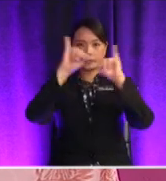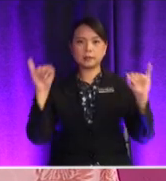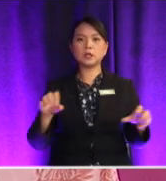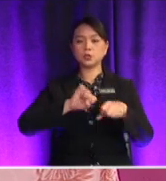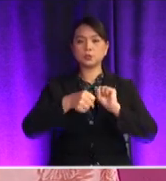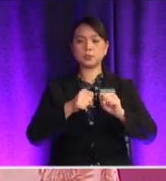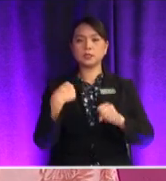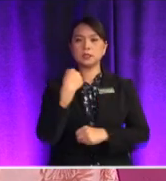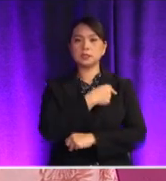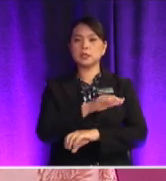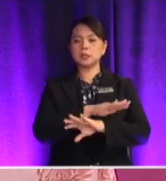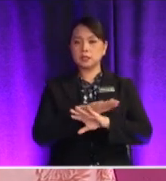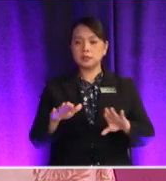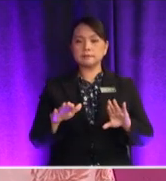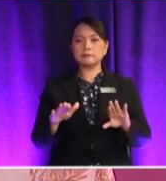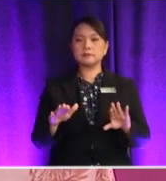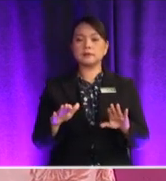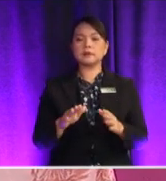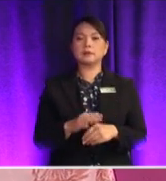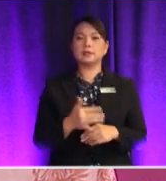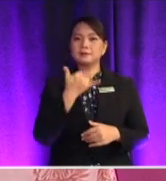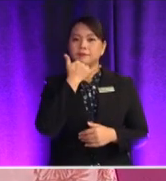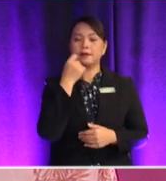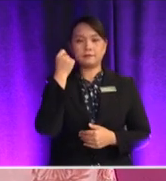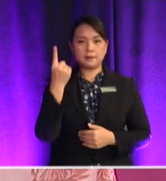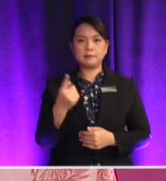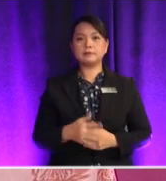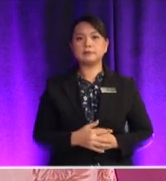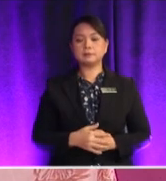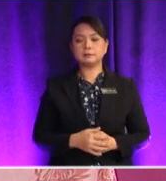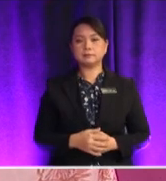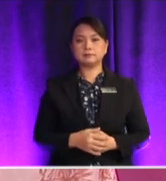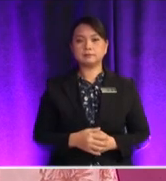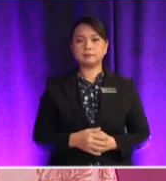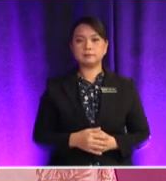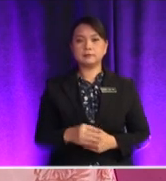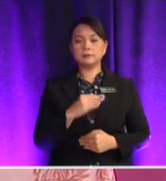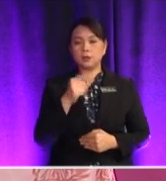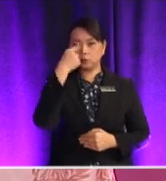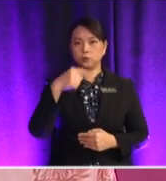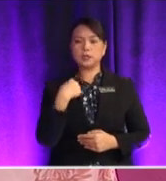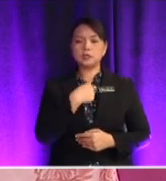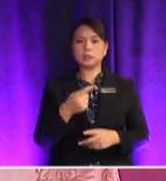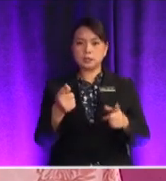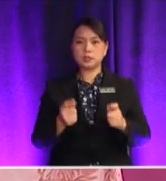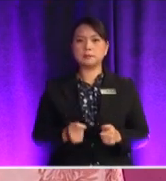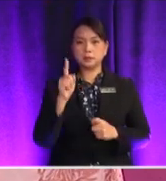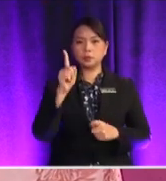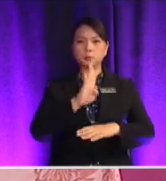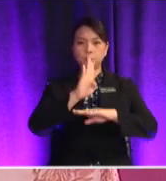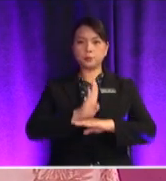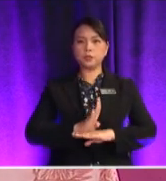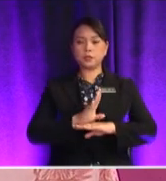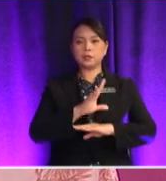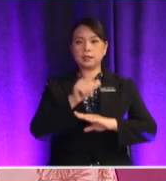tidak boleh dikata salah anggap, salah fahaman. Dalam untuk kita menerima sesuatu budaya,